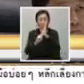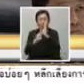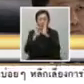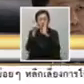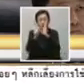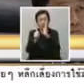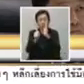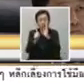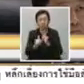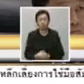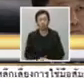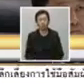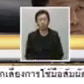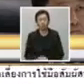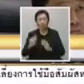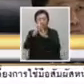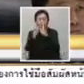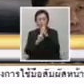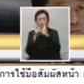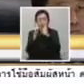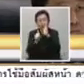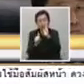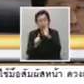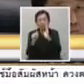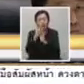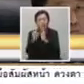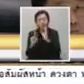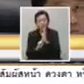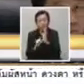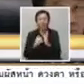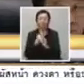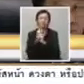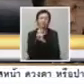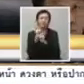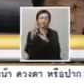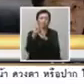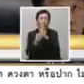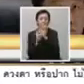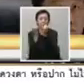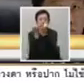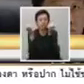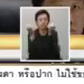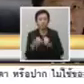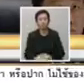ะครับนะที่บังคับใช้เพราะเราต้องปฏิบัติตามรัฐธรรมนูญ